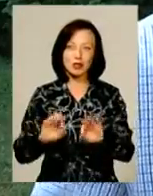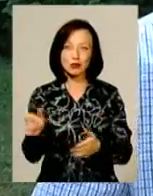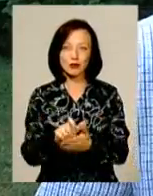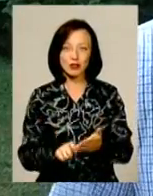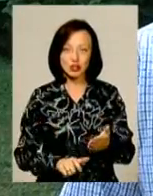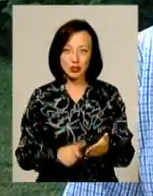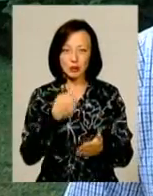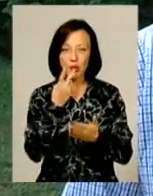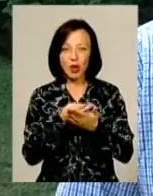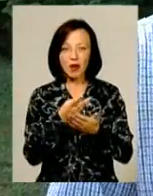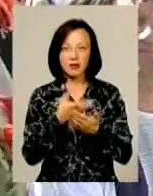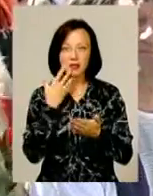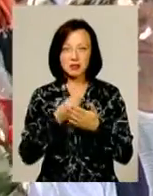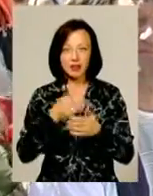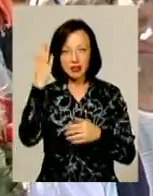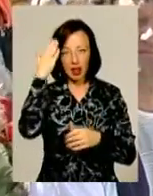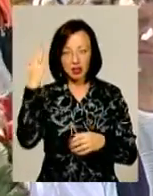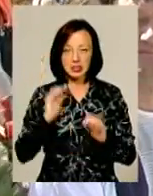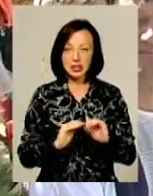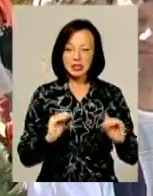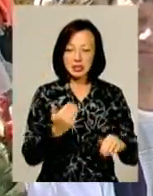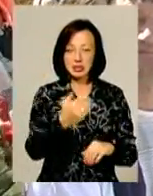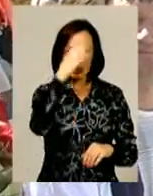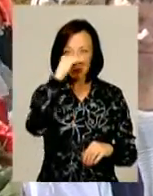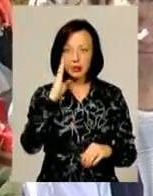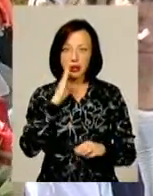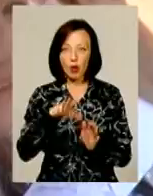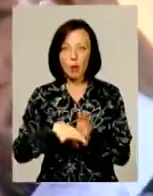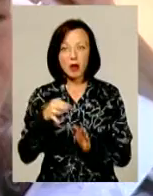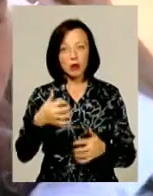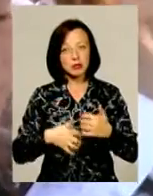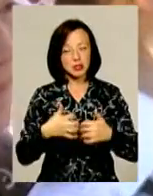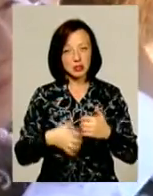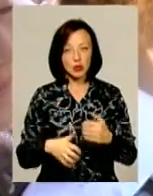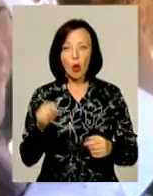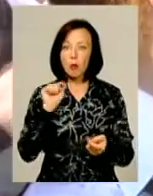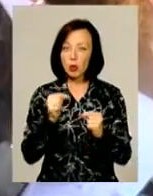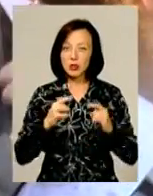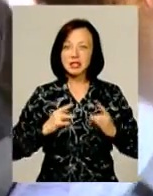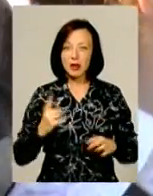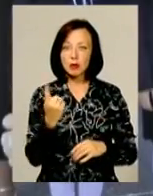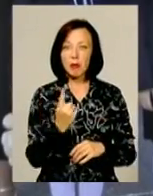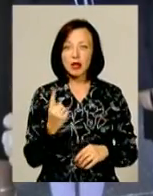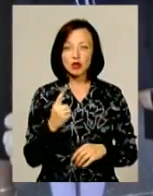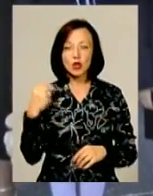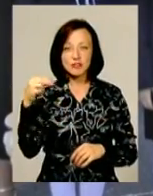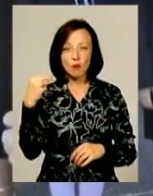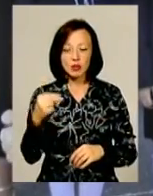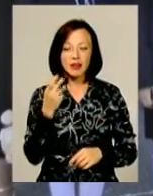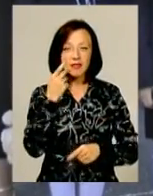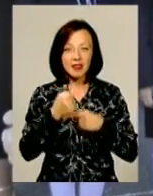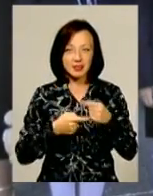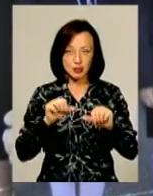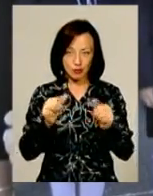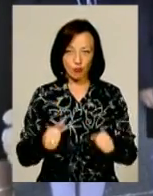віршика, проявлять свій талант. Школярі та їхні батьки обирають золоту середину. Вони проти свята першого дзвоника у традиційному